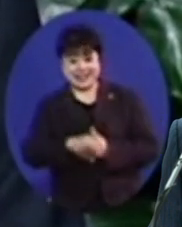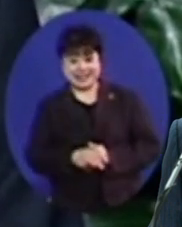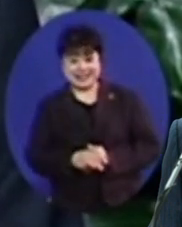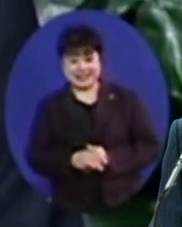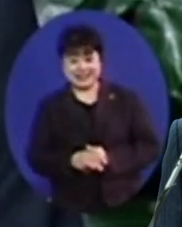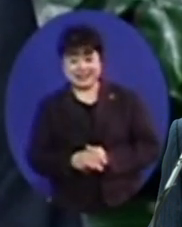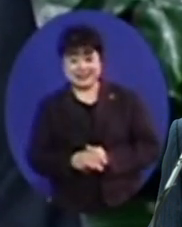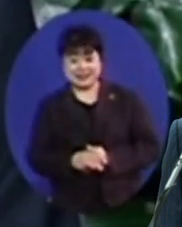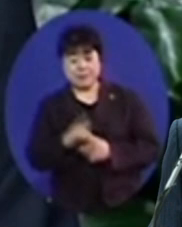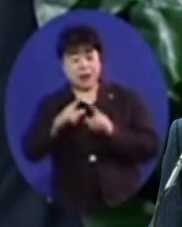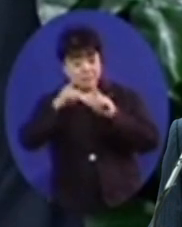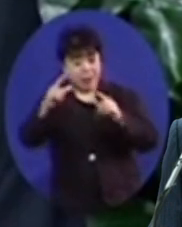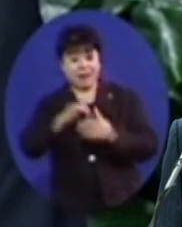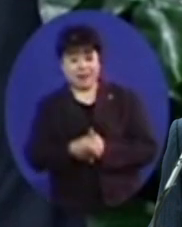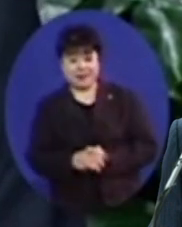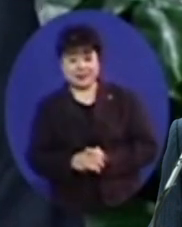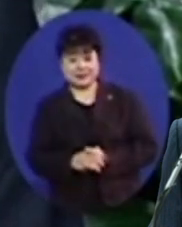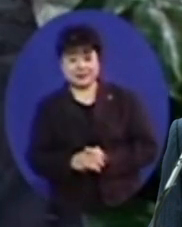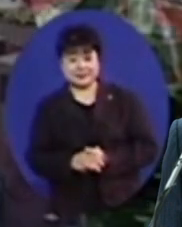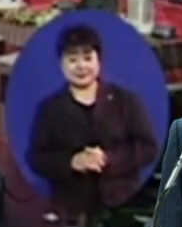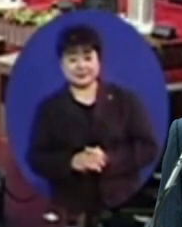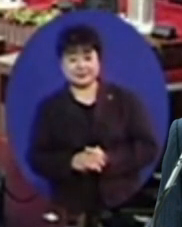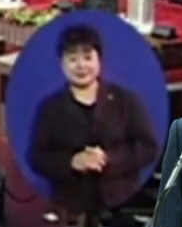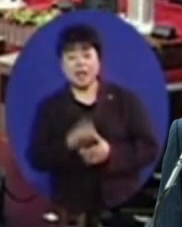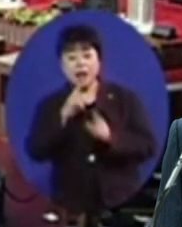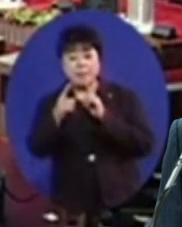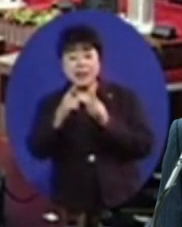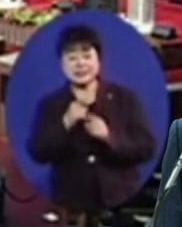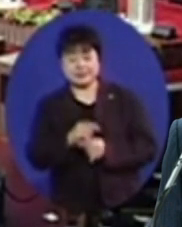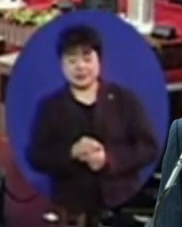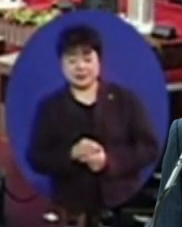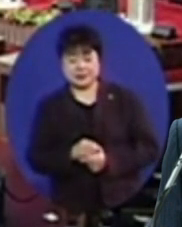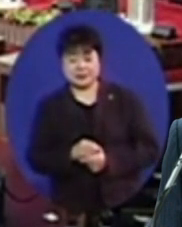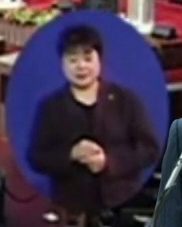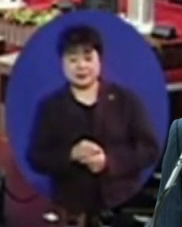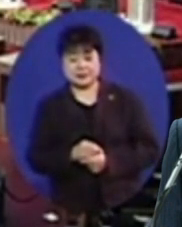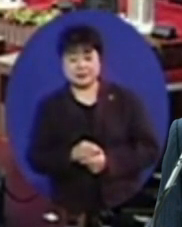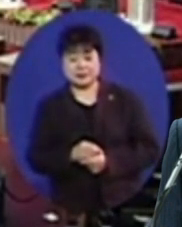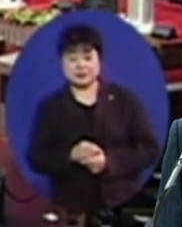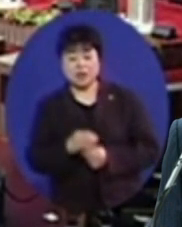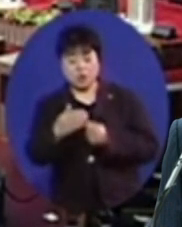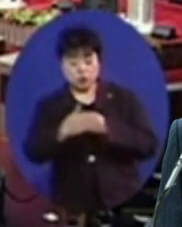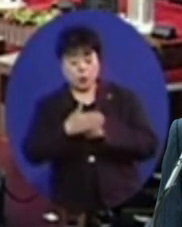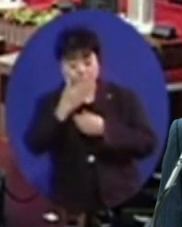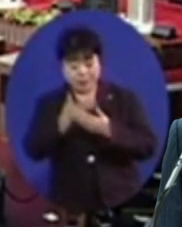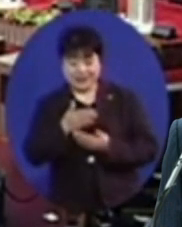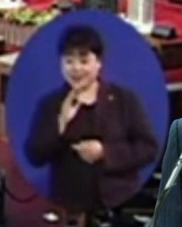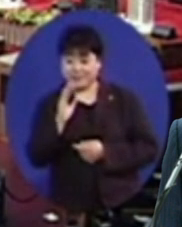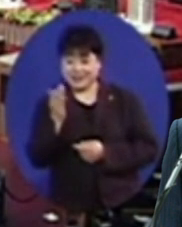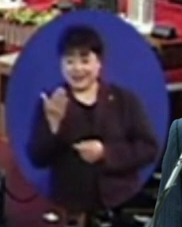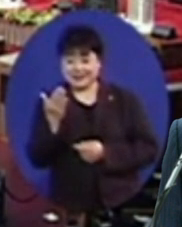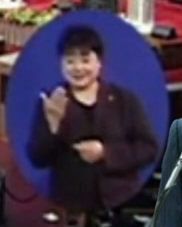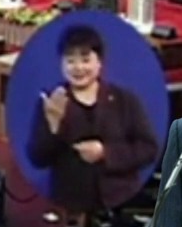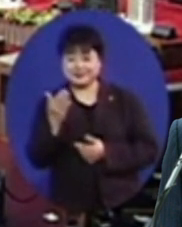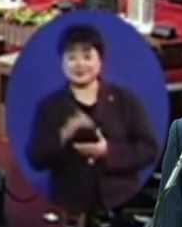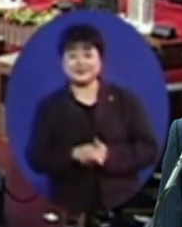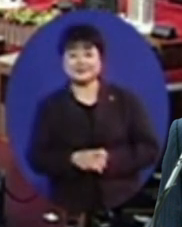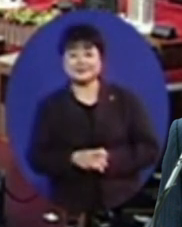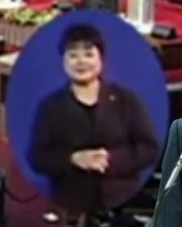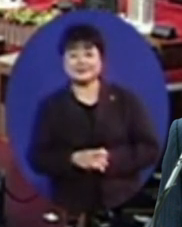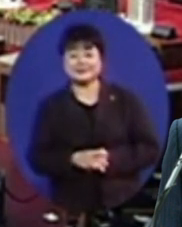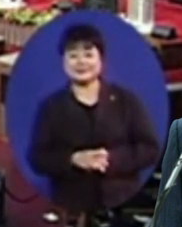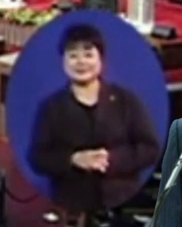번이고 말을 하세요. 그 말씀이 여러분에게 굉장한 도움이 되는 것입니다.